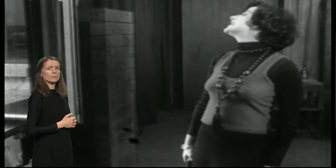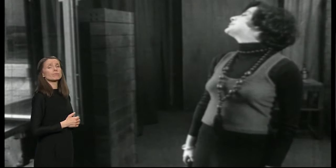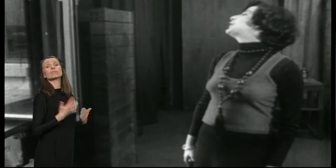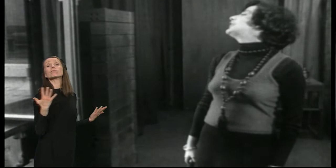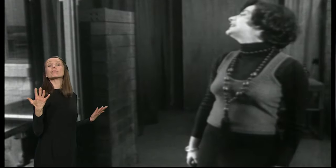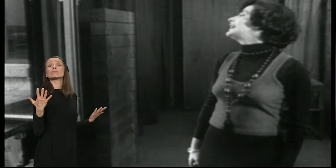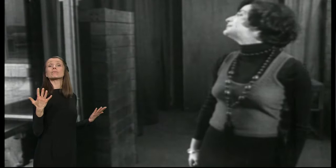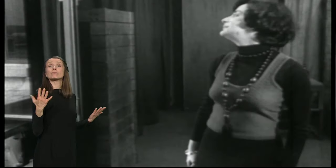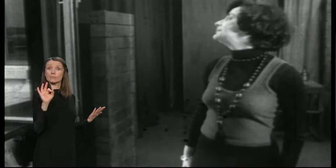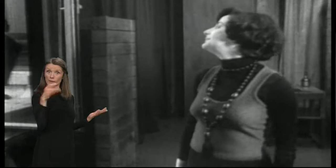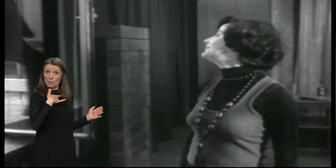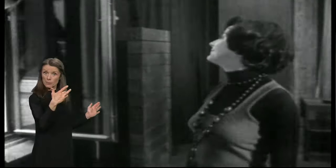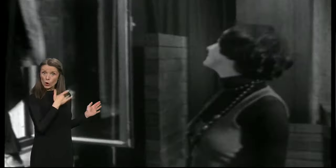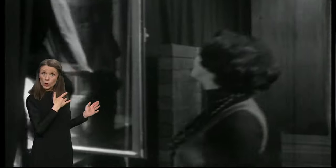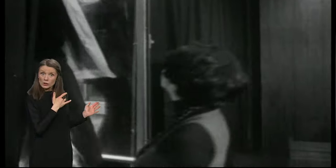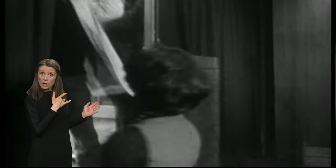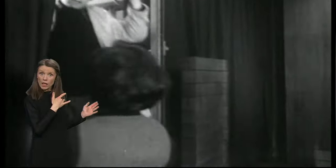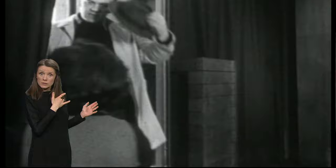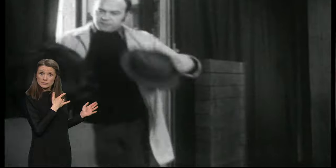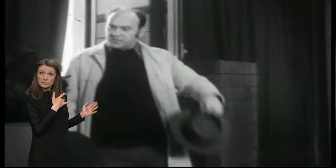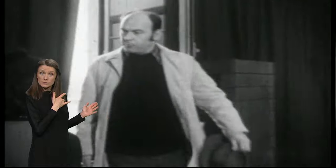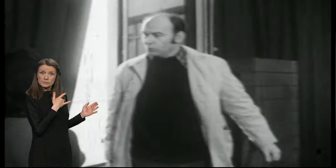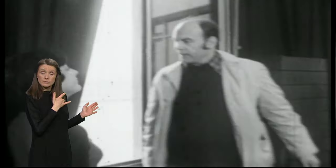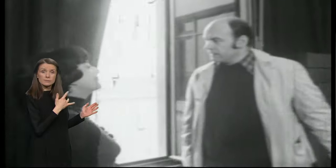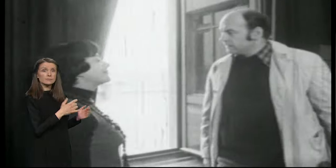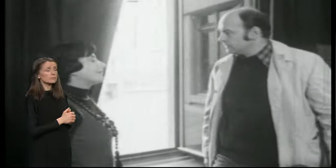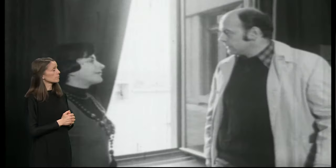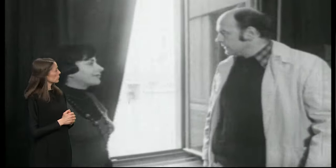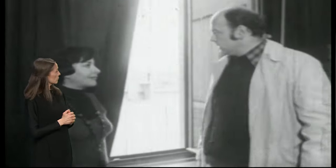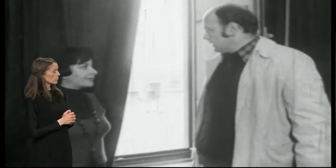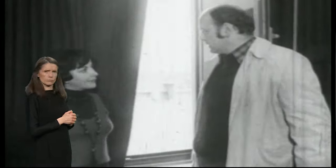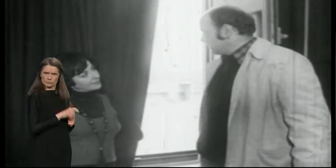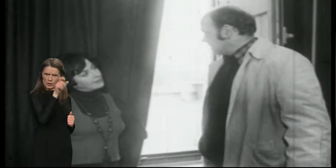Jesam li vas pogodila? Svi ste poludeli.